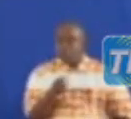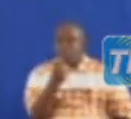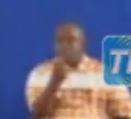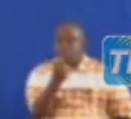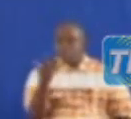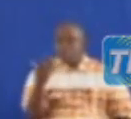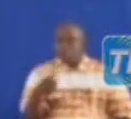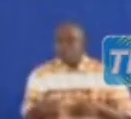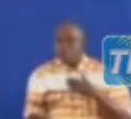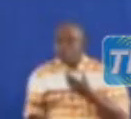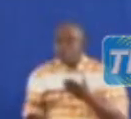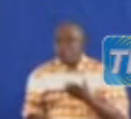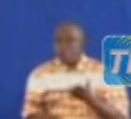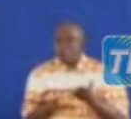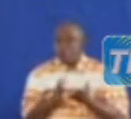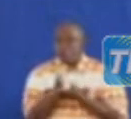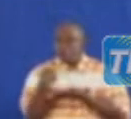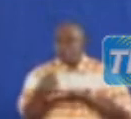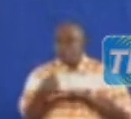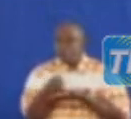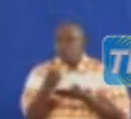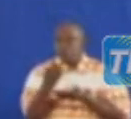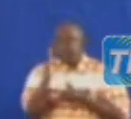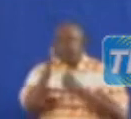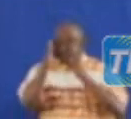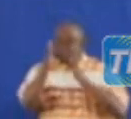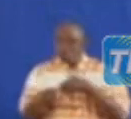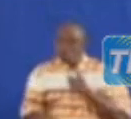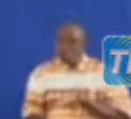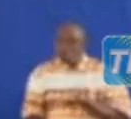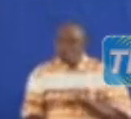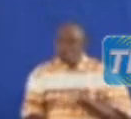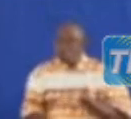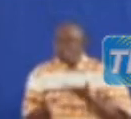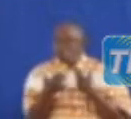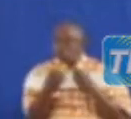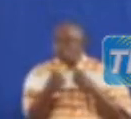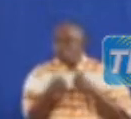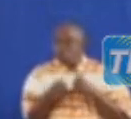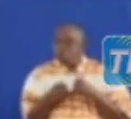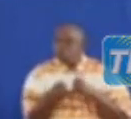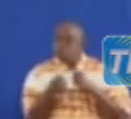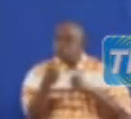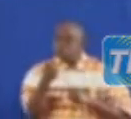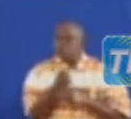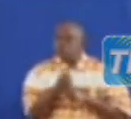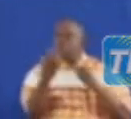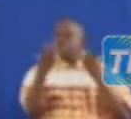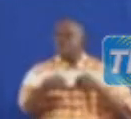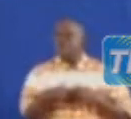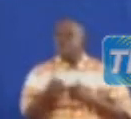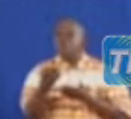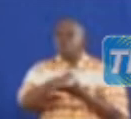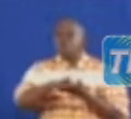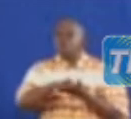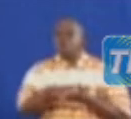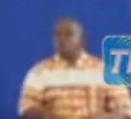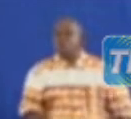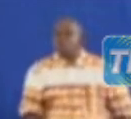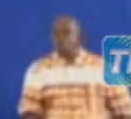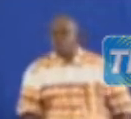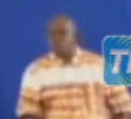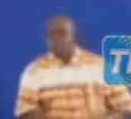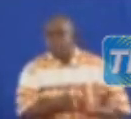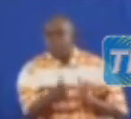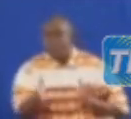143.15 kupitia ruzuku ya serikali kuu kwa ajili ya utekelezaji wa shughuli za afya ya msingi.